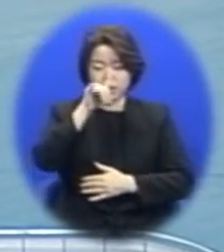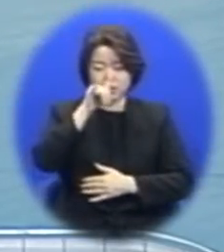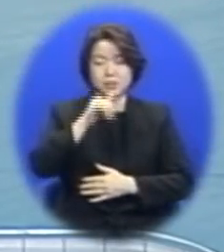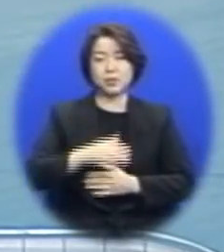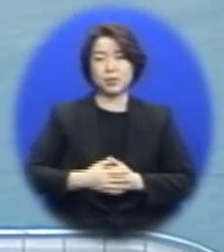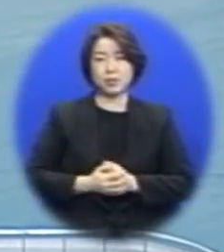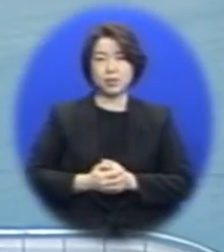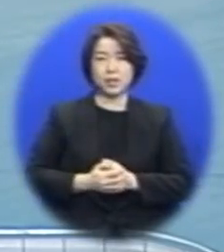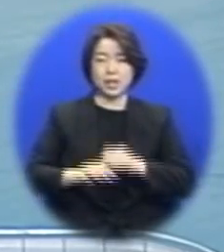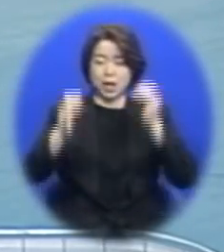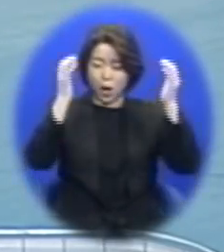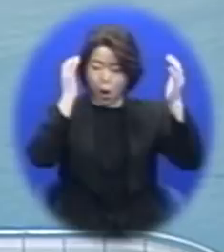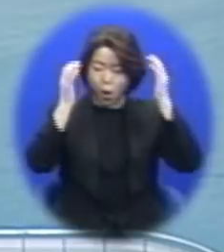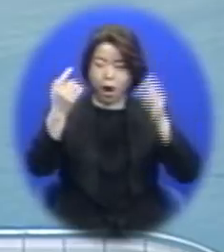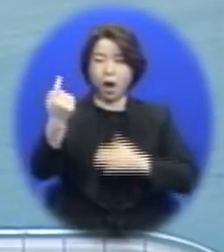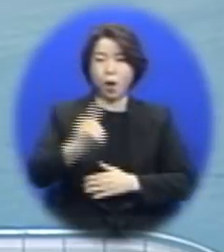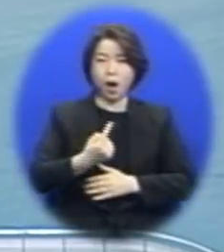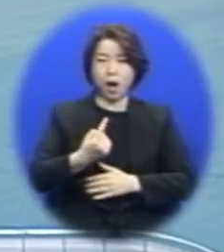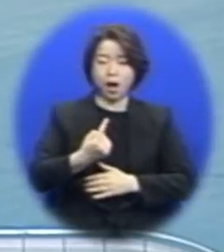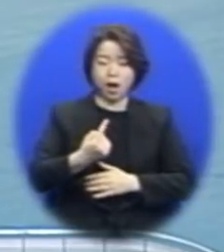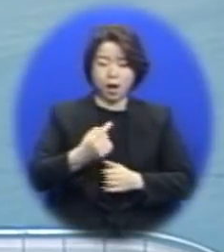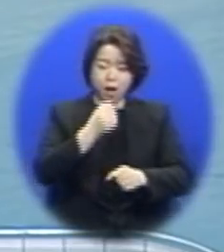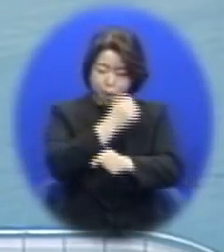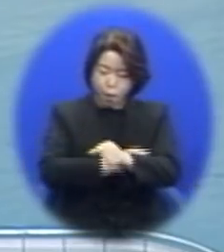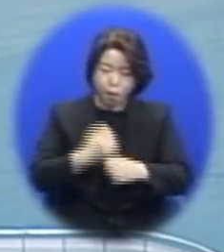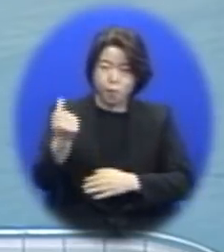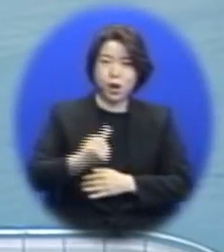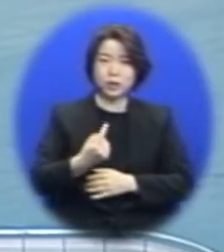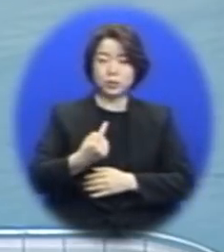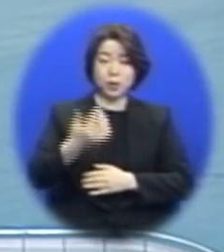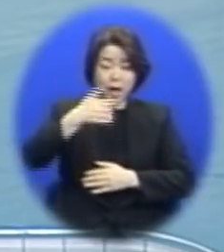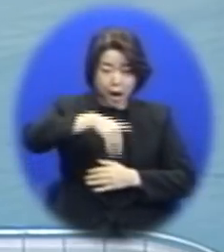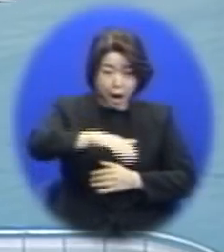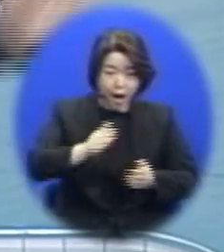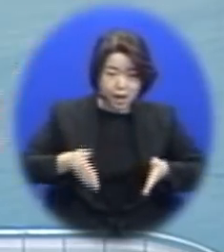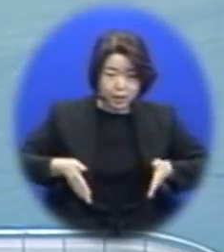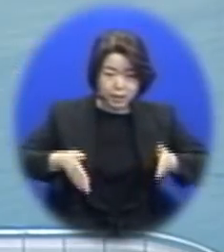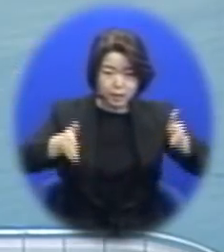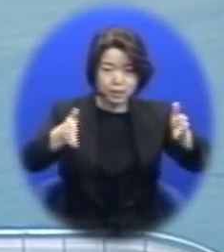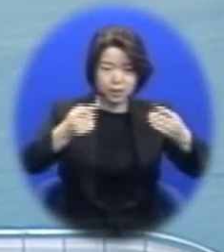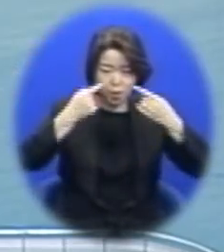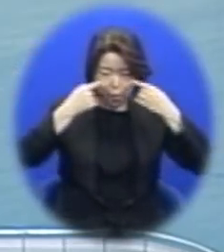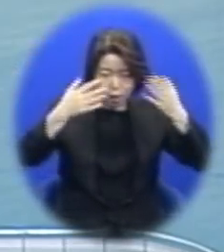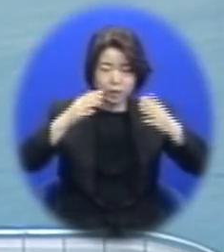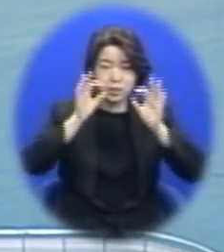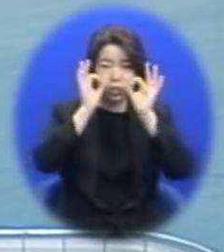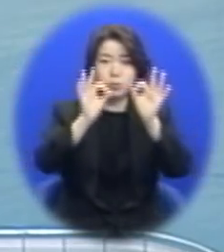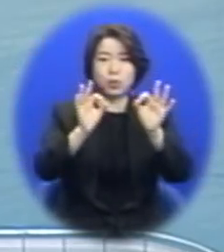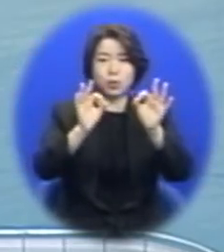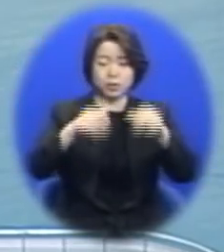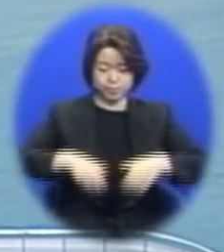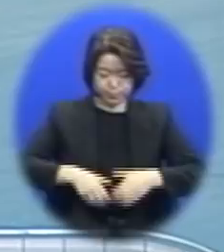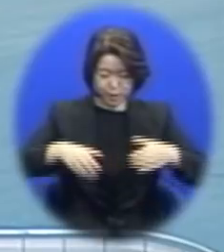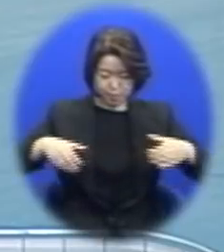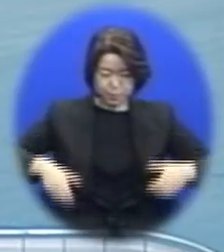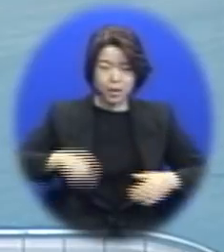고난이 와도 환난이 와도 가야 될 길이 너무 환히 보이니까 반드시 그 길을 가는